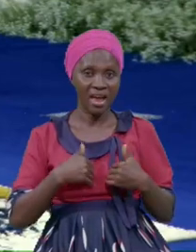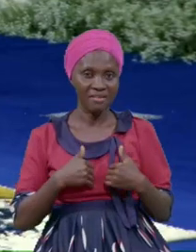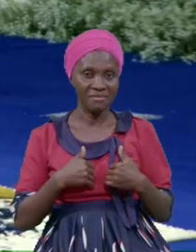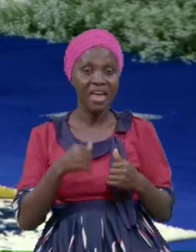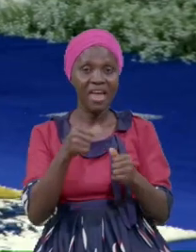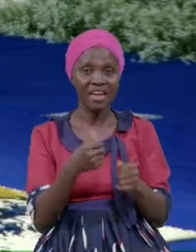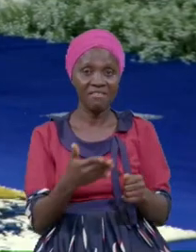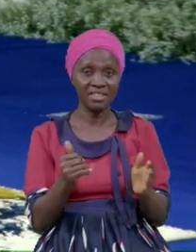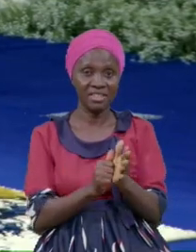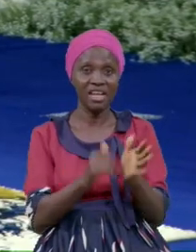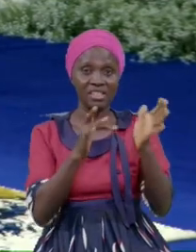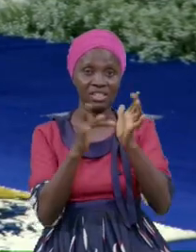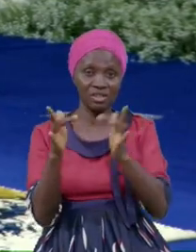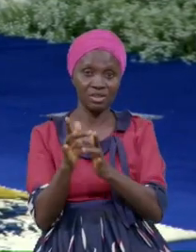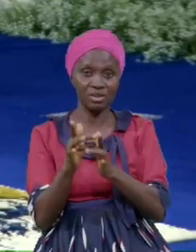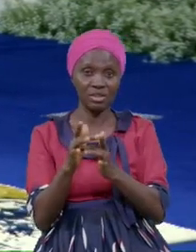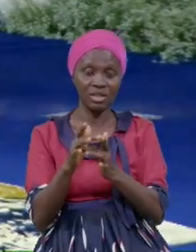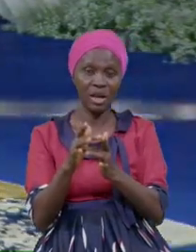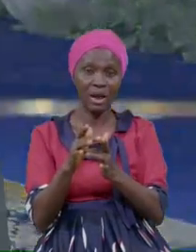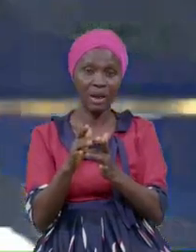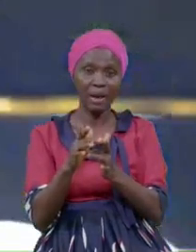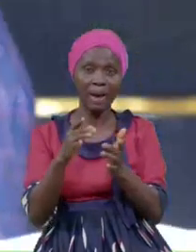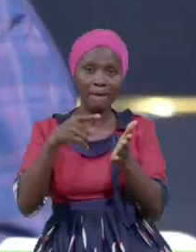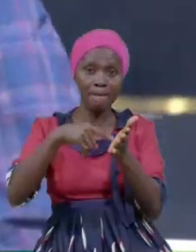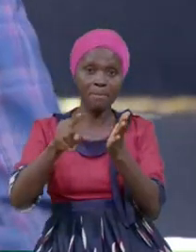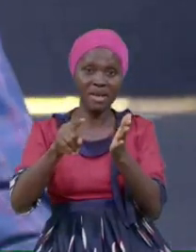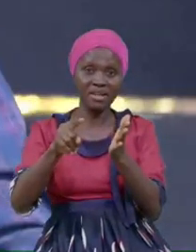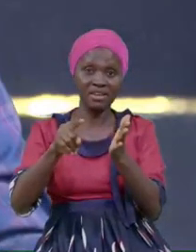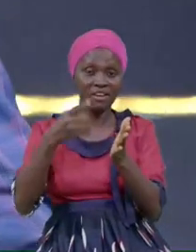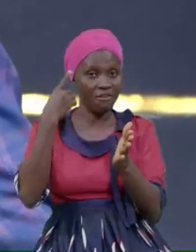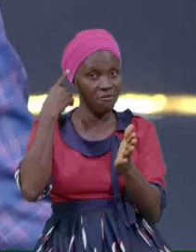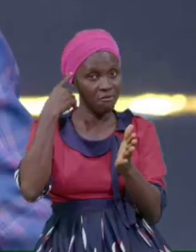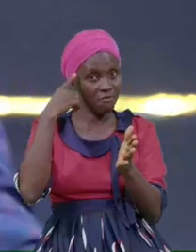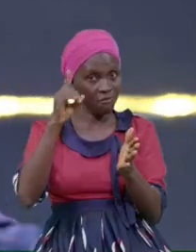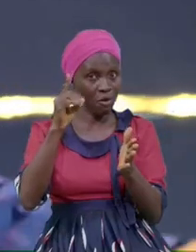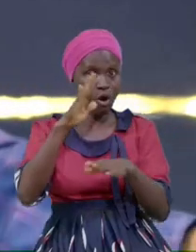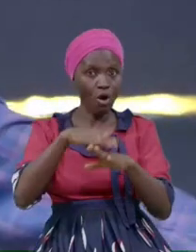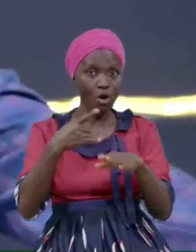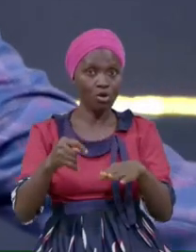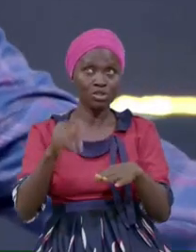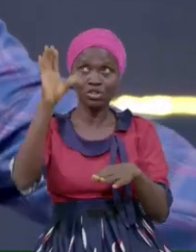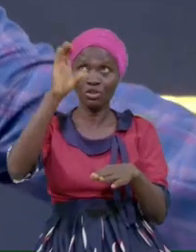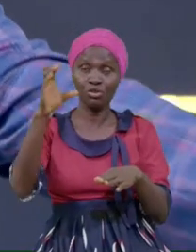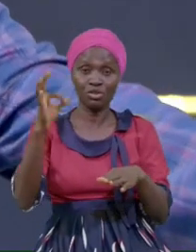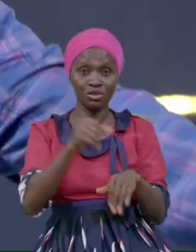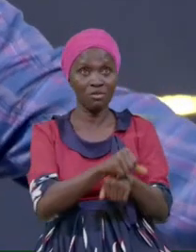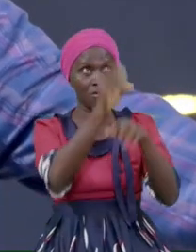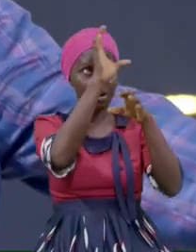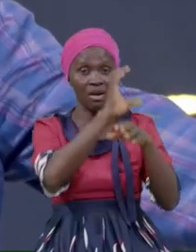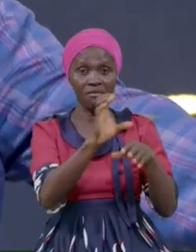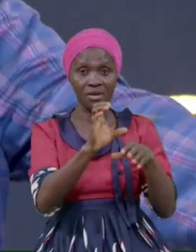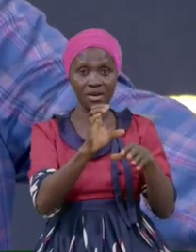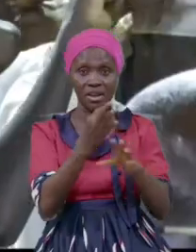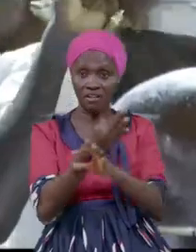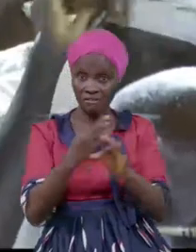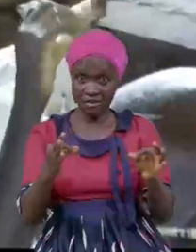tout ce que Jésus a payé sur la croix du calvaire. La liberté,